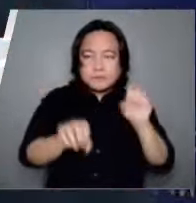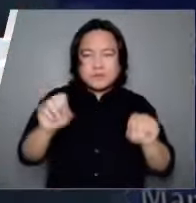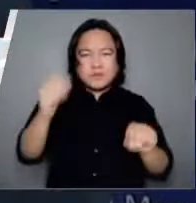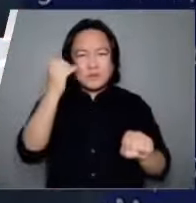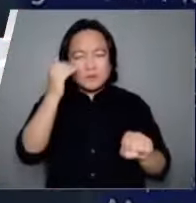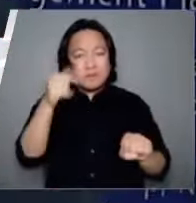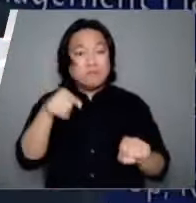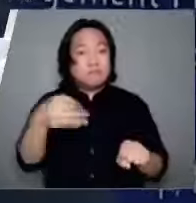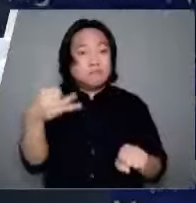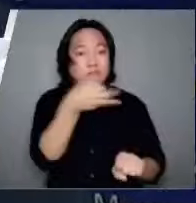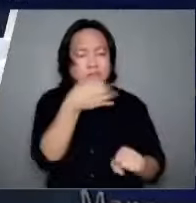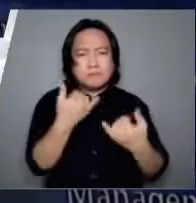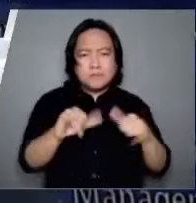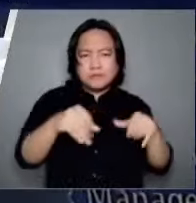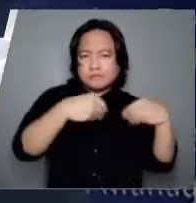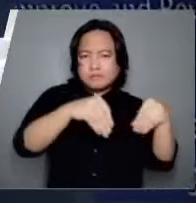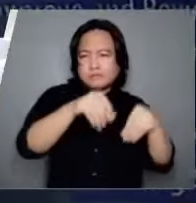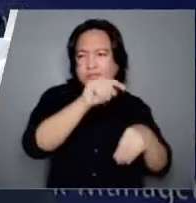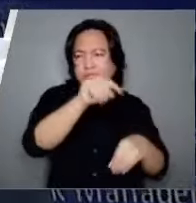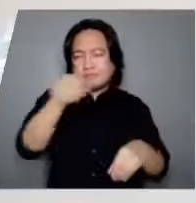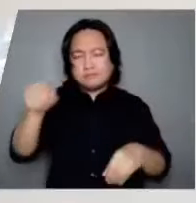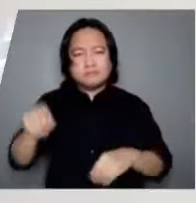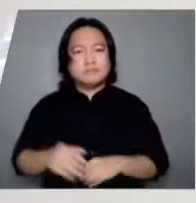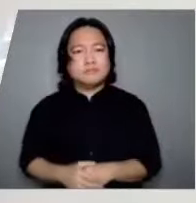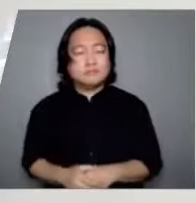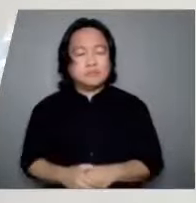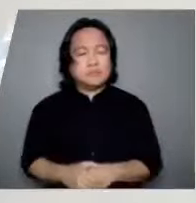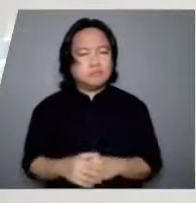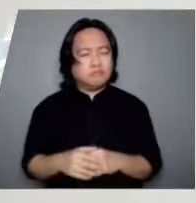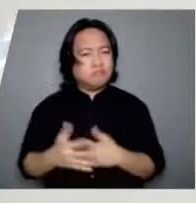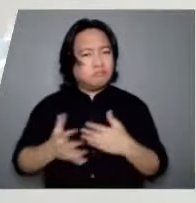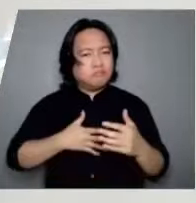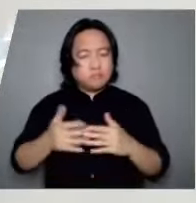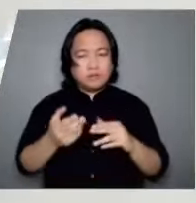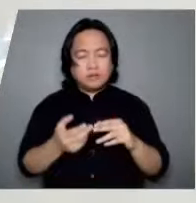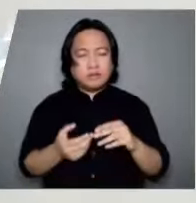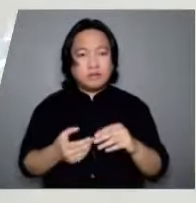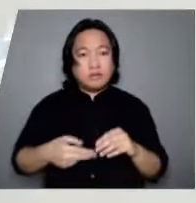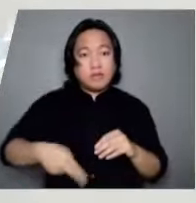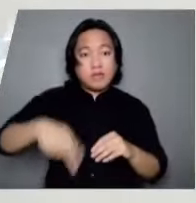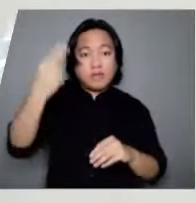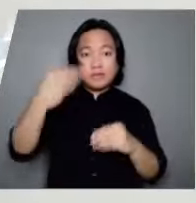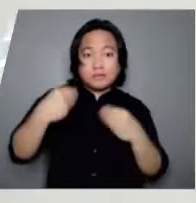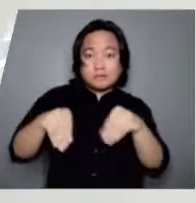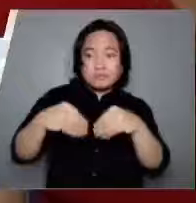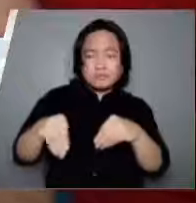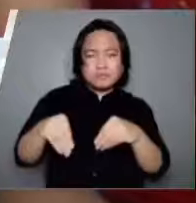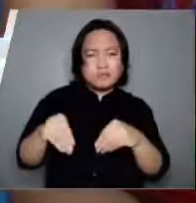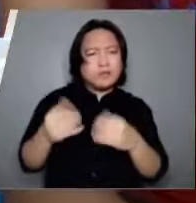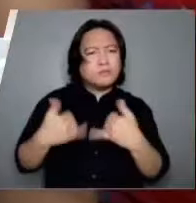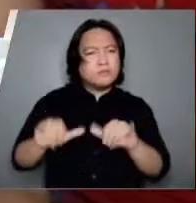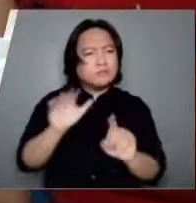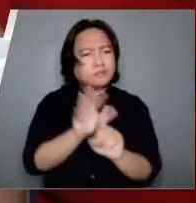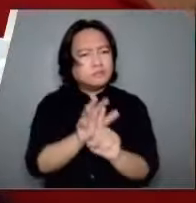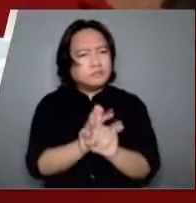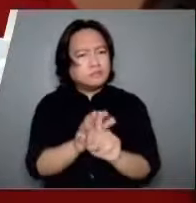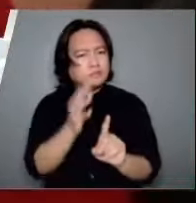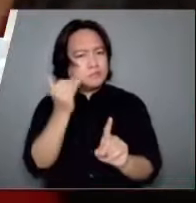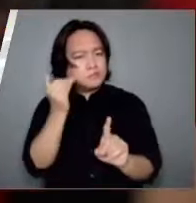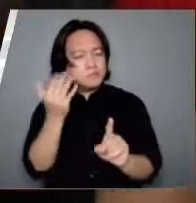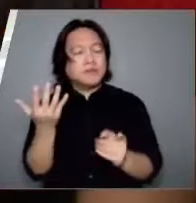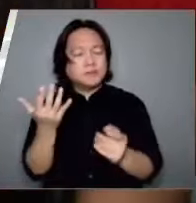ng droga kahit tumaas na ang presyo nito. Tuloy-tuloy pa rin ang kampanya natin at maraming nahuli. Para sa